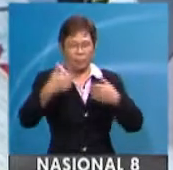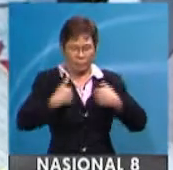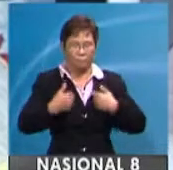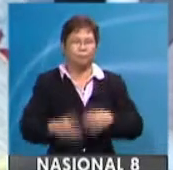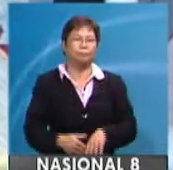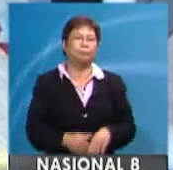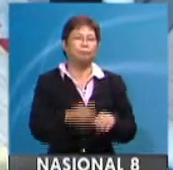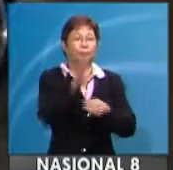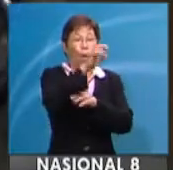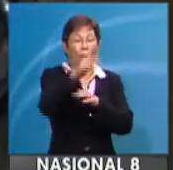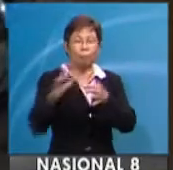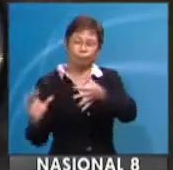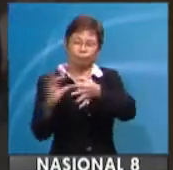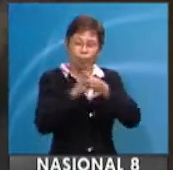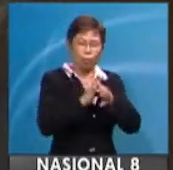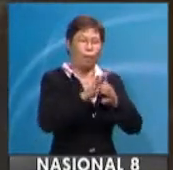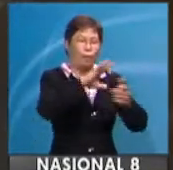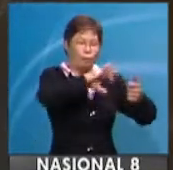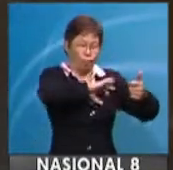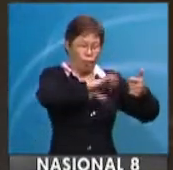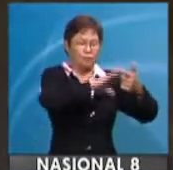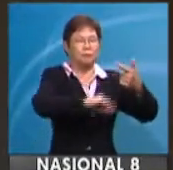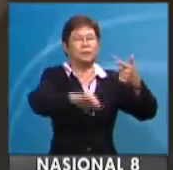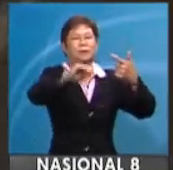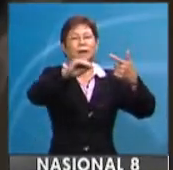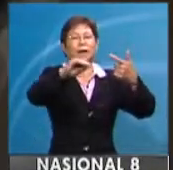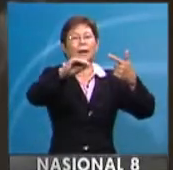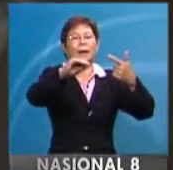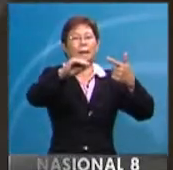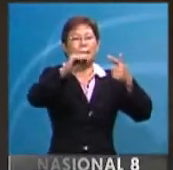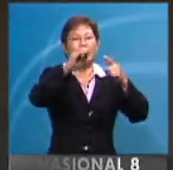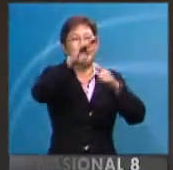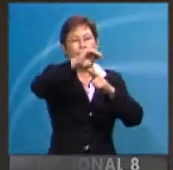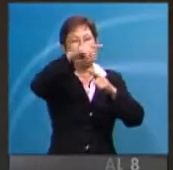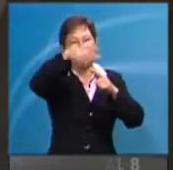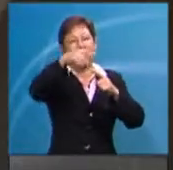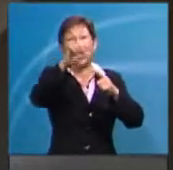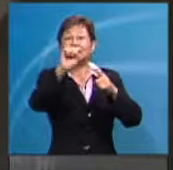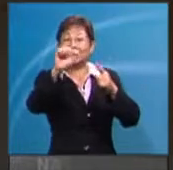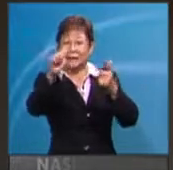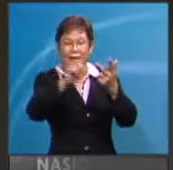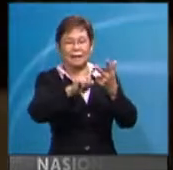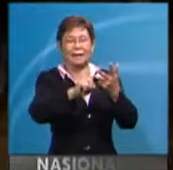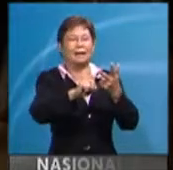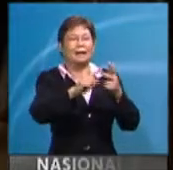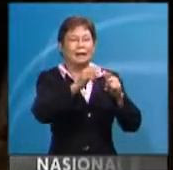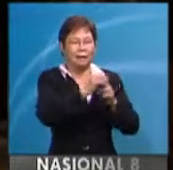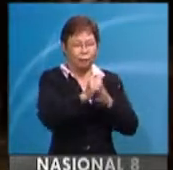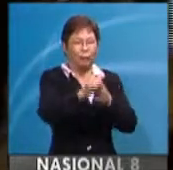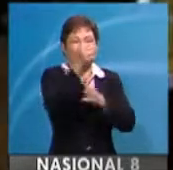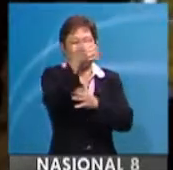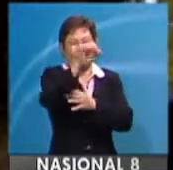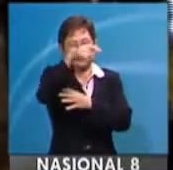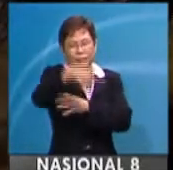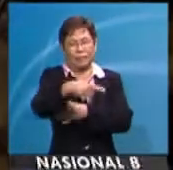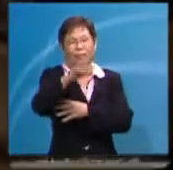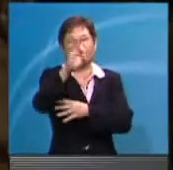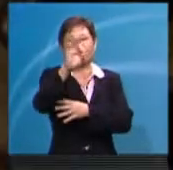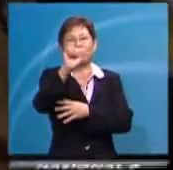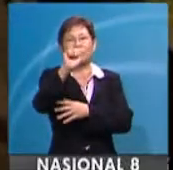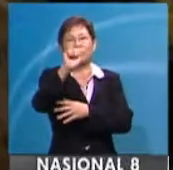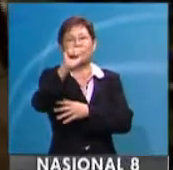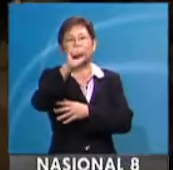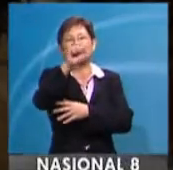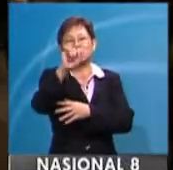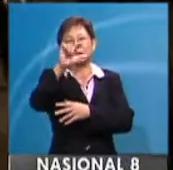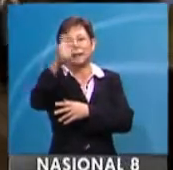operasi bersepadu melibatkan polis trafik dan Majlis bandaraya saalam mse diketuai sbmav fazilah bersama